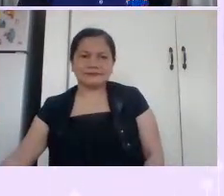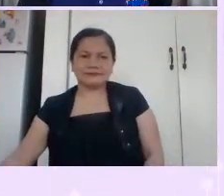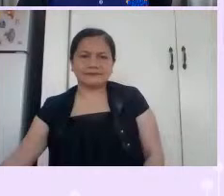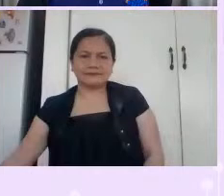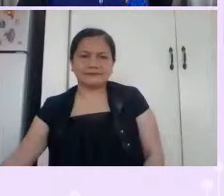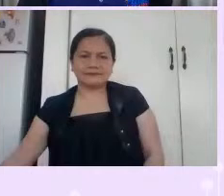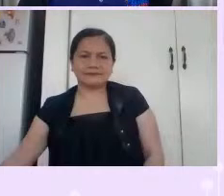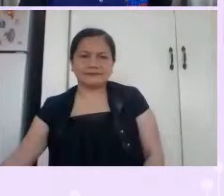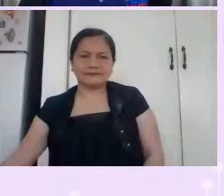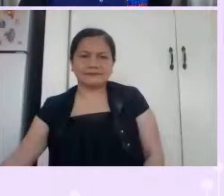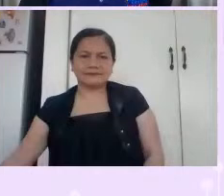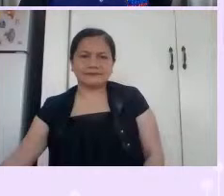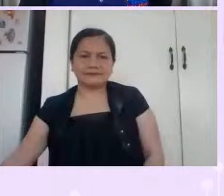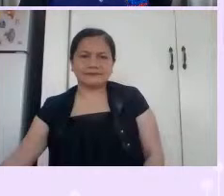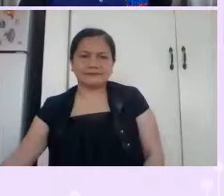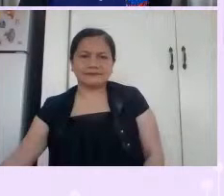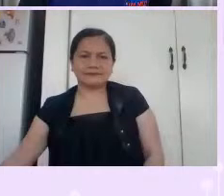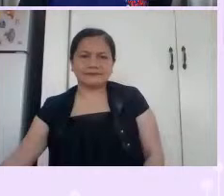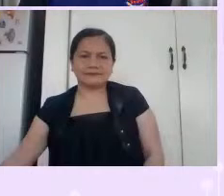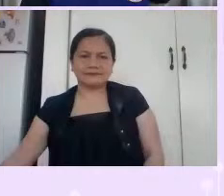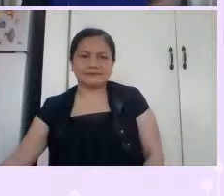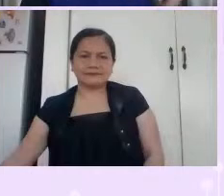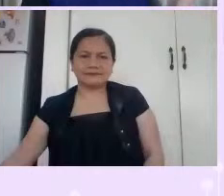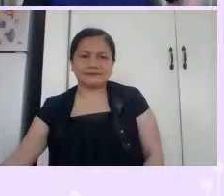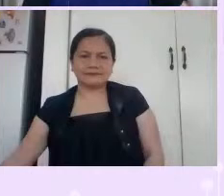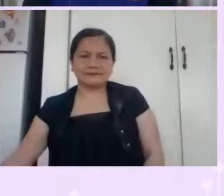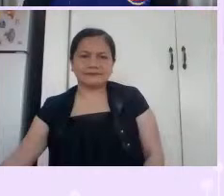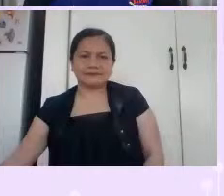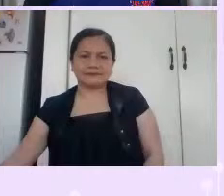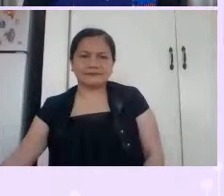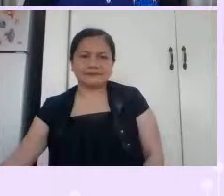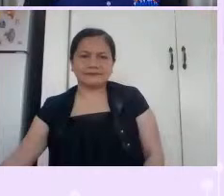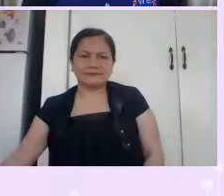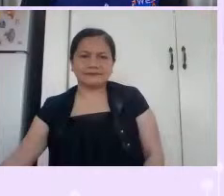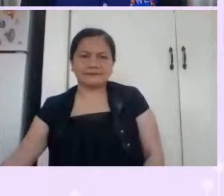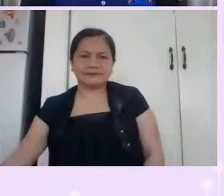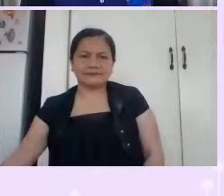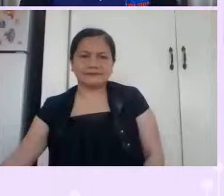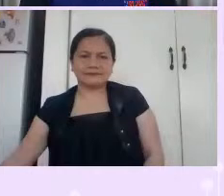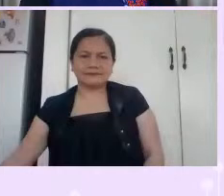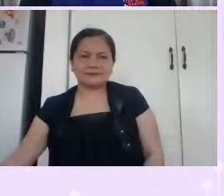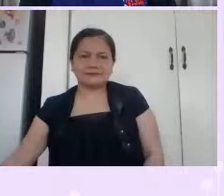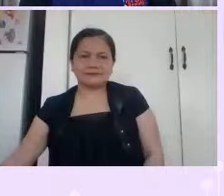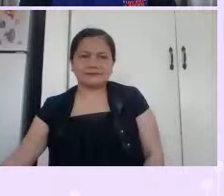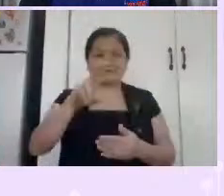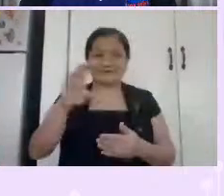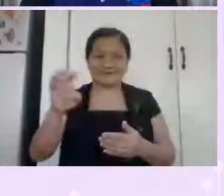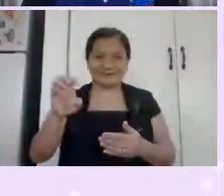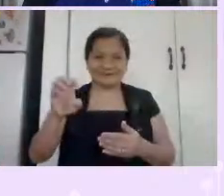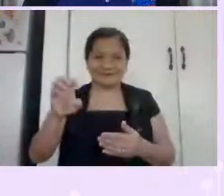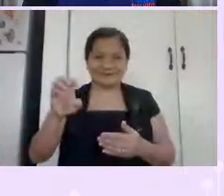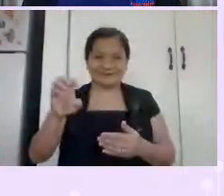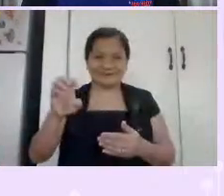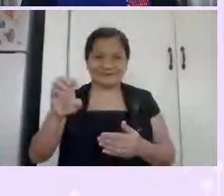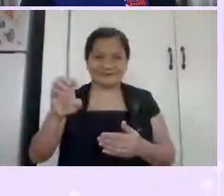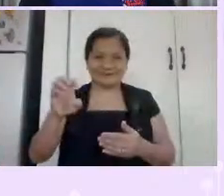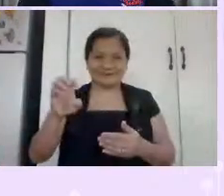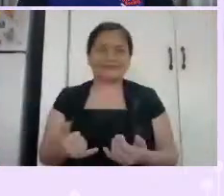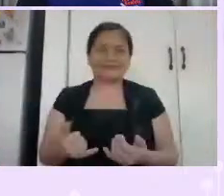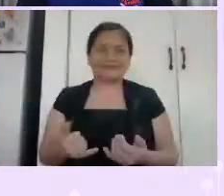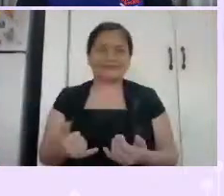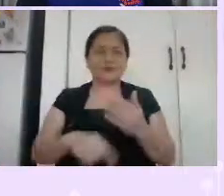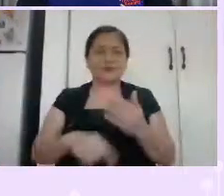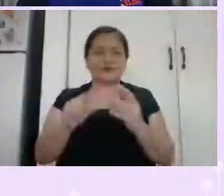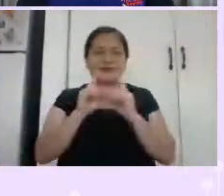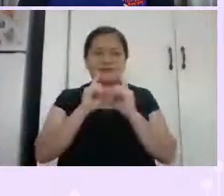natin dito ay one word lang po ito. Ayan. Meron po tayong ink. Meron po tayong closed. And meron